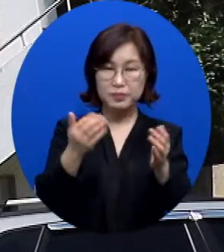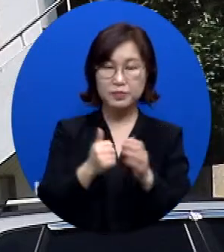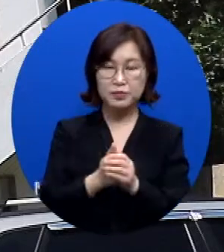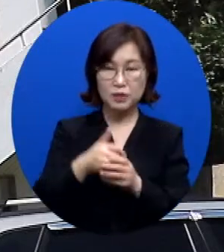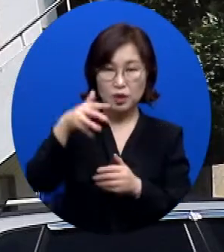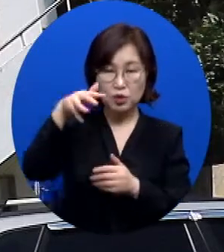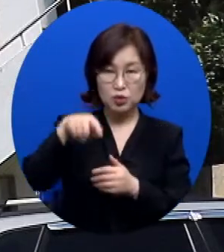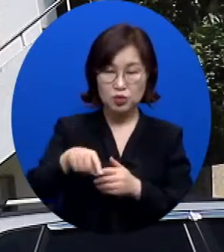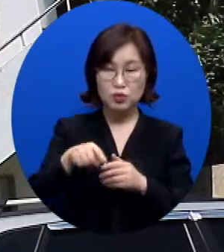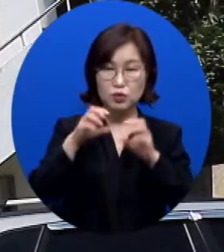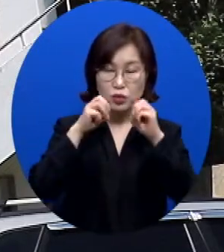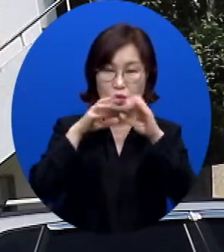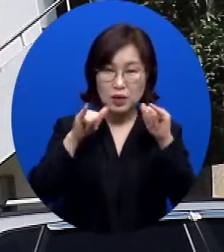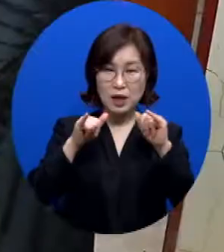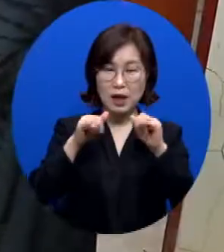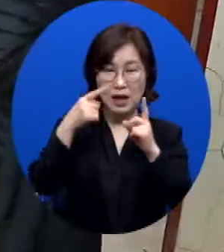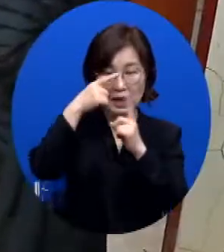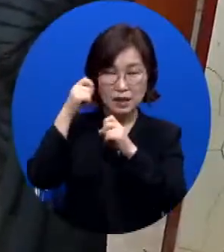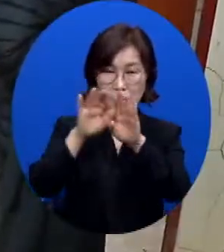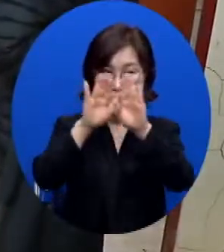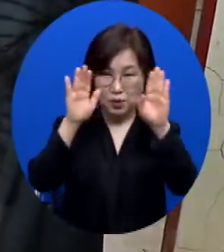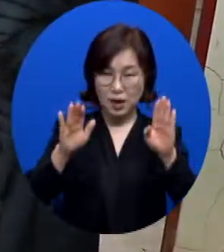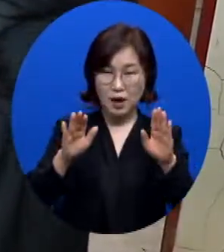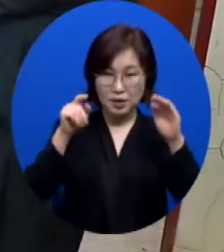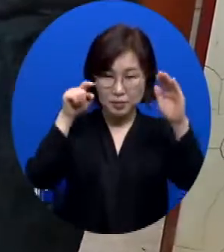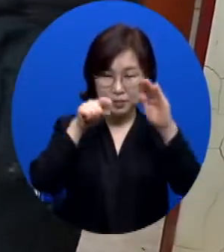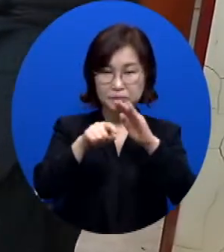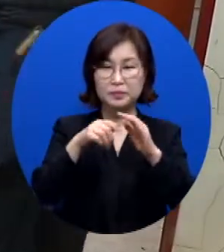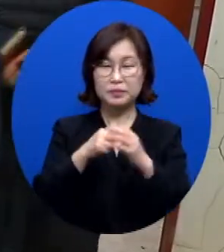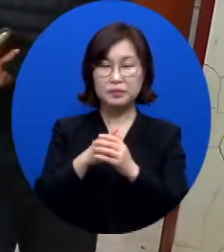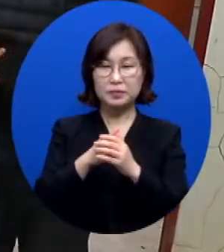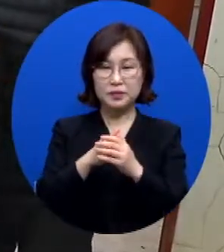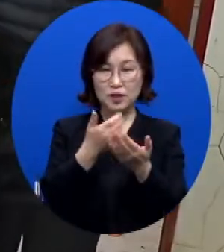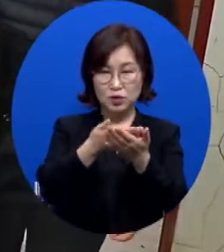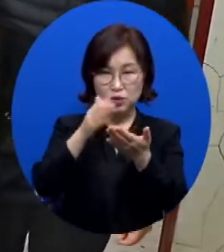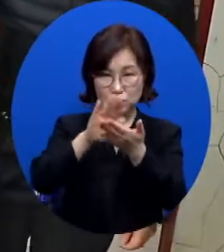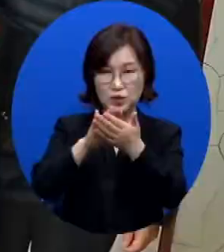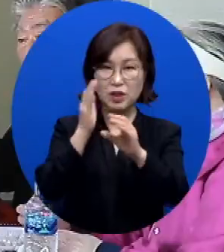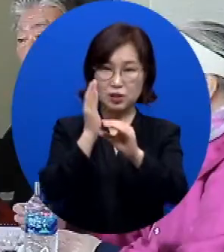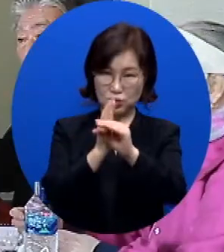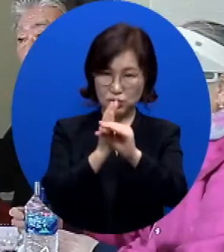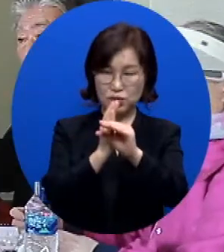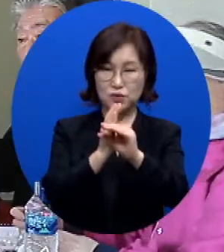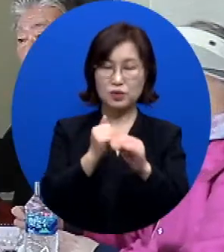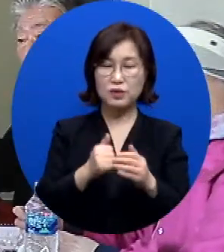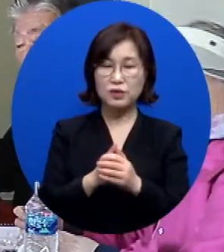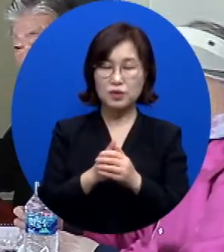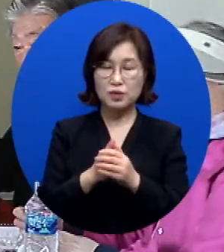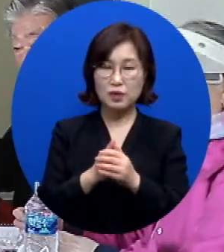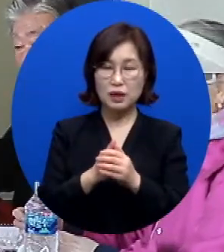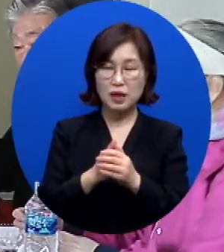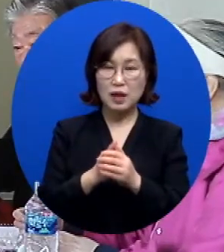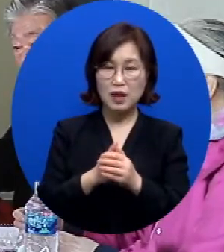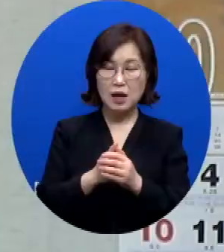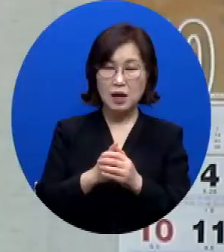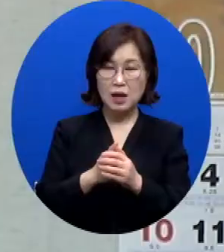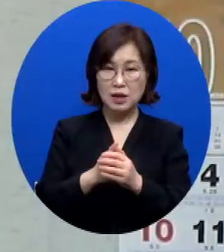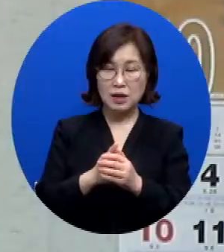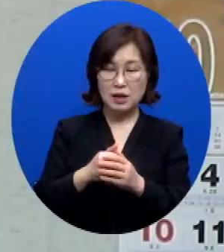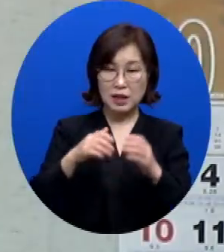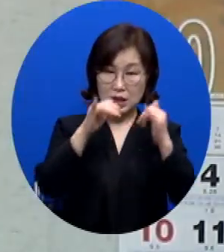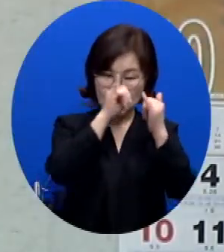전도사 기념관을 방문했습니다. 리모델링이 진행 중인 기념관은 추명순 전도사의 생애를 소개하는